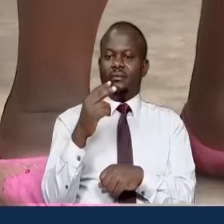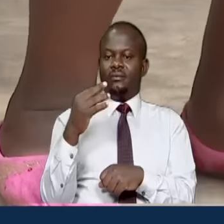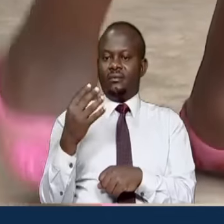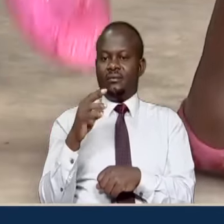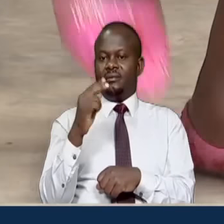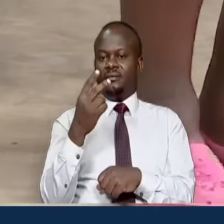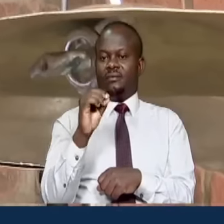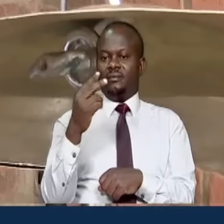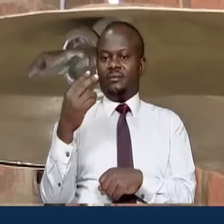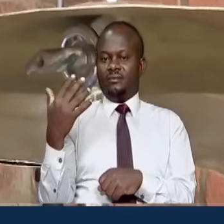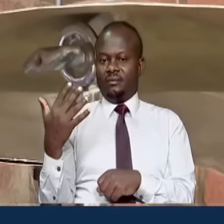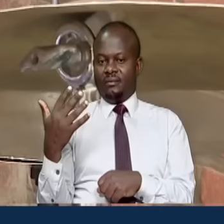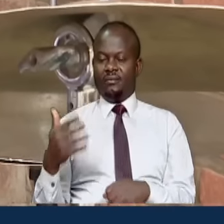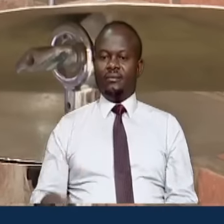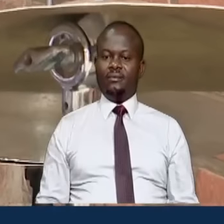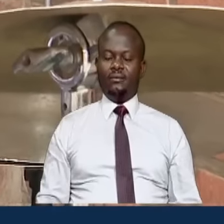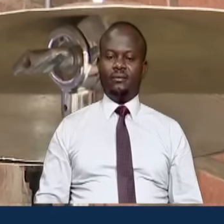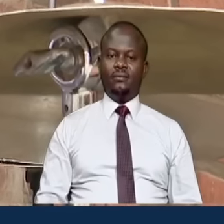2024-2025.